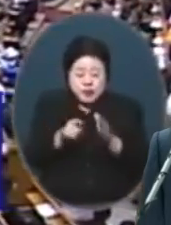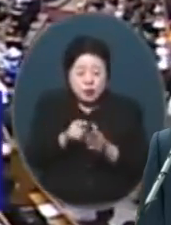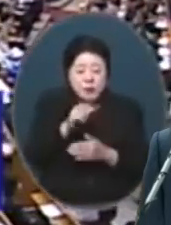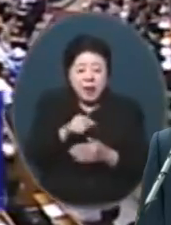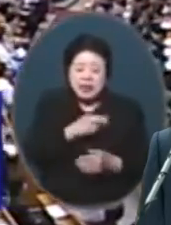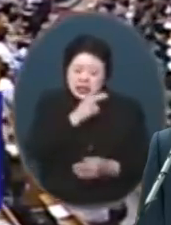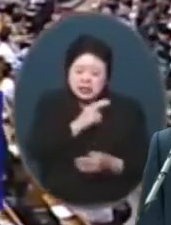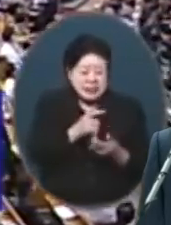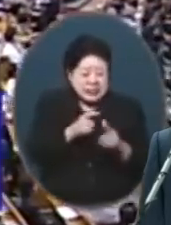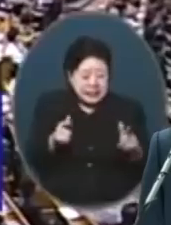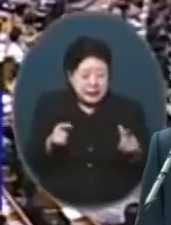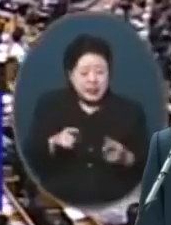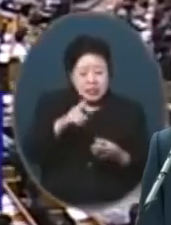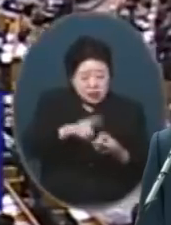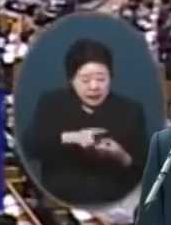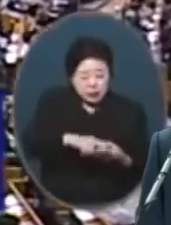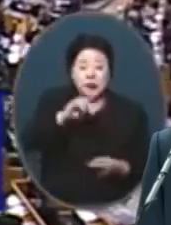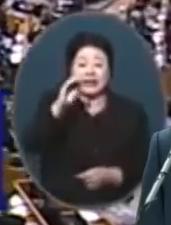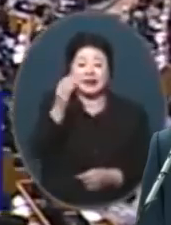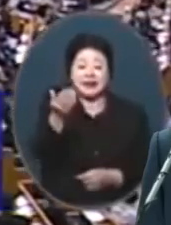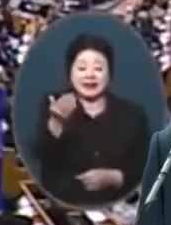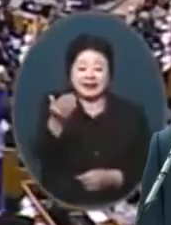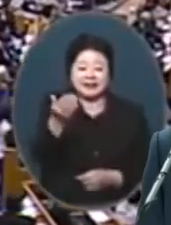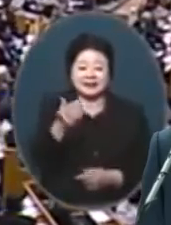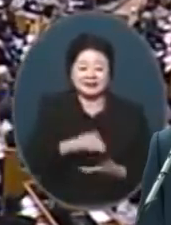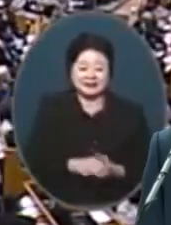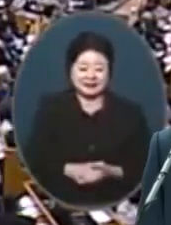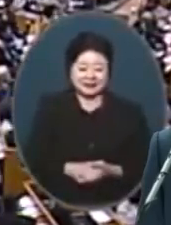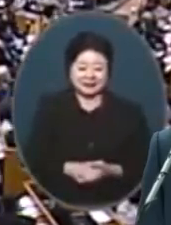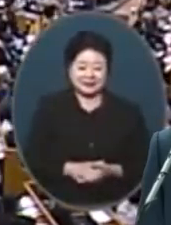마음에 의심하지 아니하면 그대로 되리라.